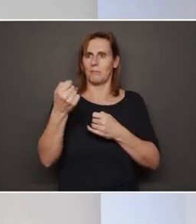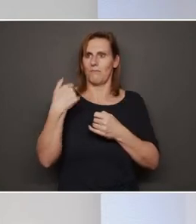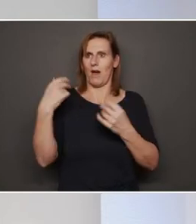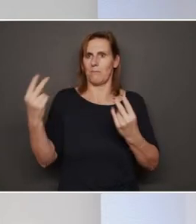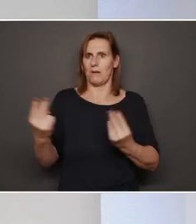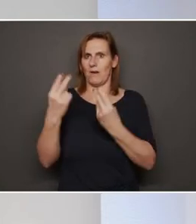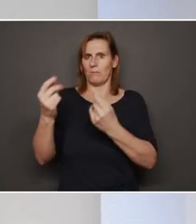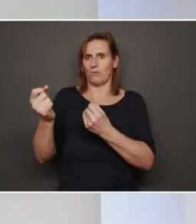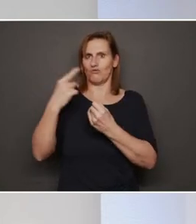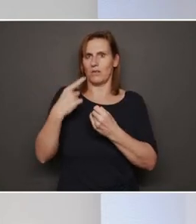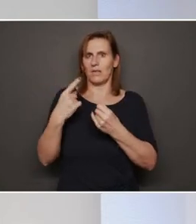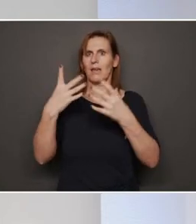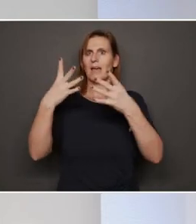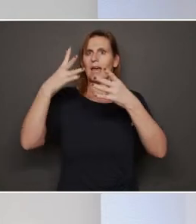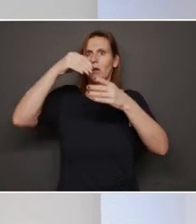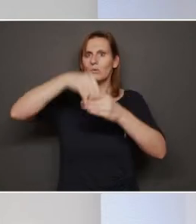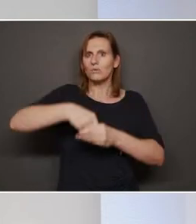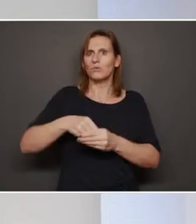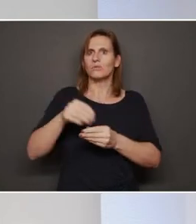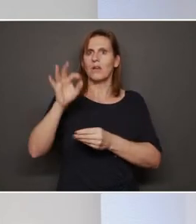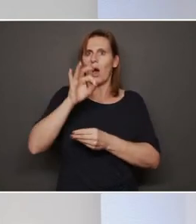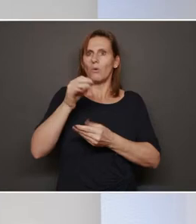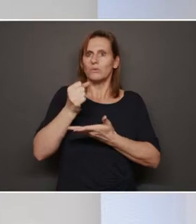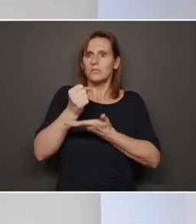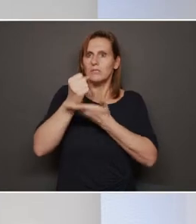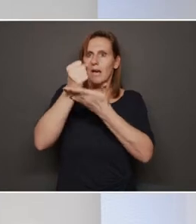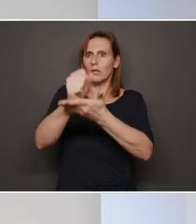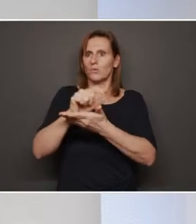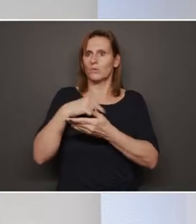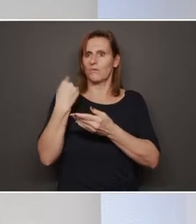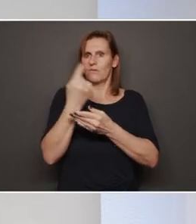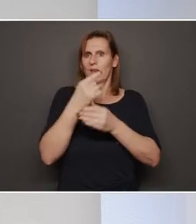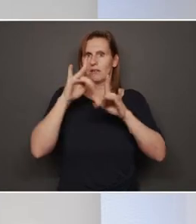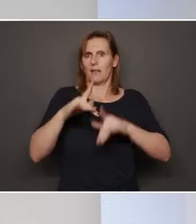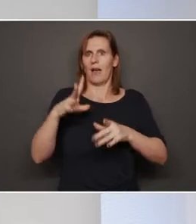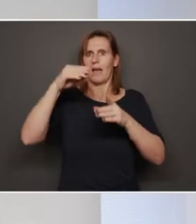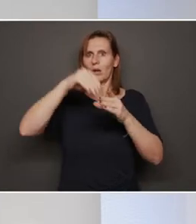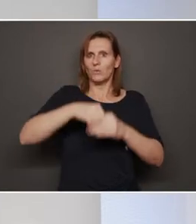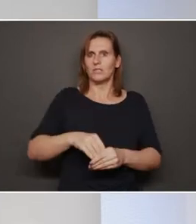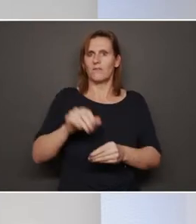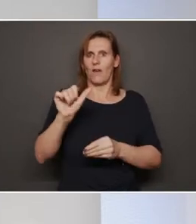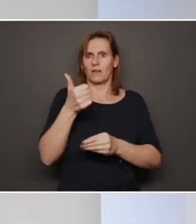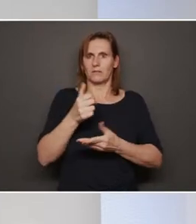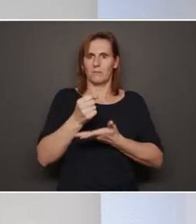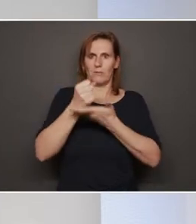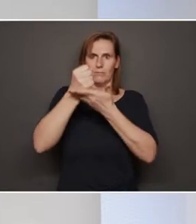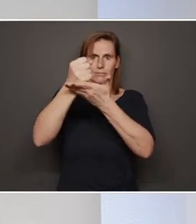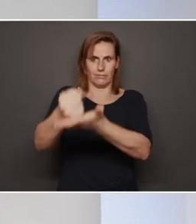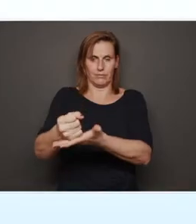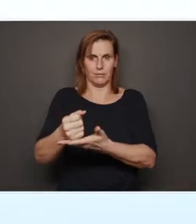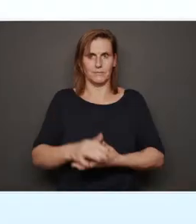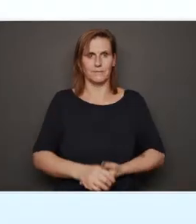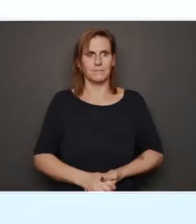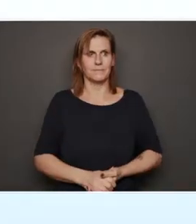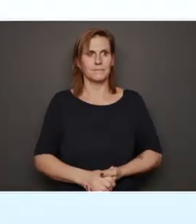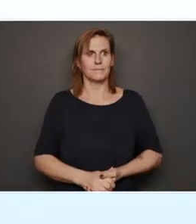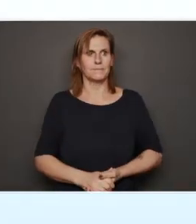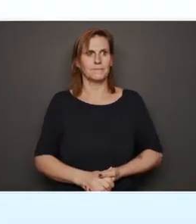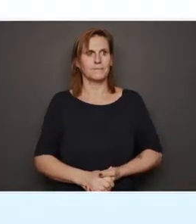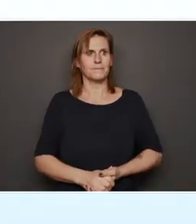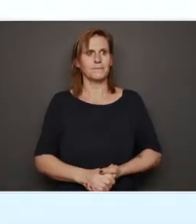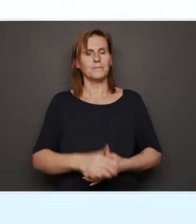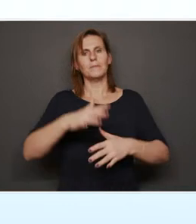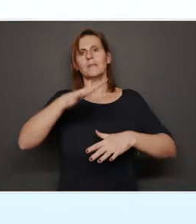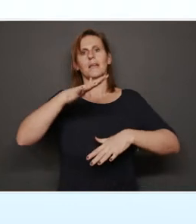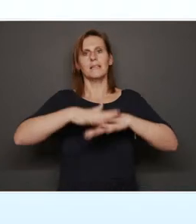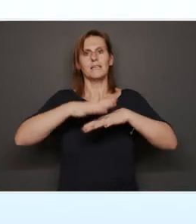werden mit der Inklusionsauszeichnung Wir sind inklusiv erstmalig ausgezeichnet. Das